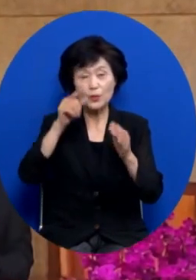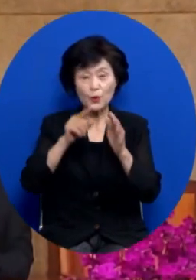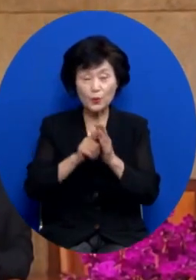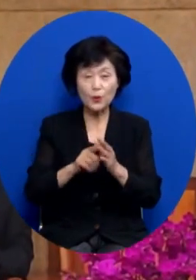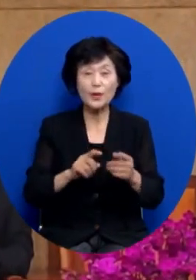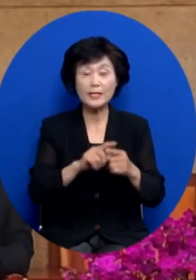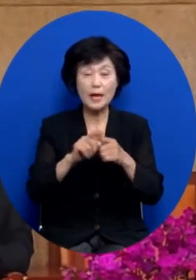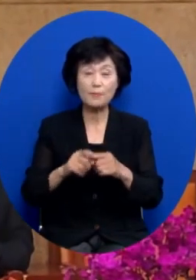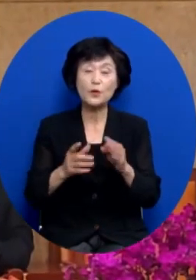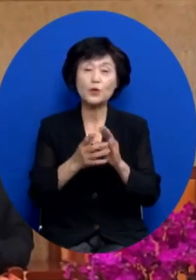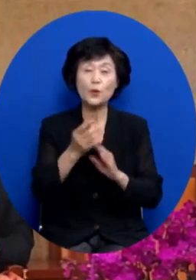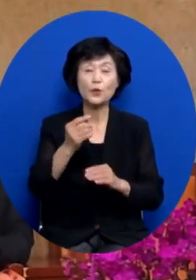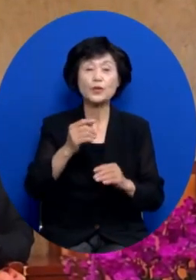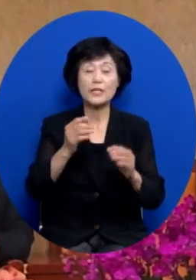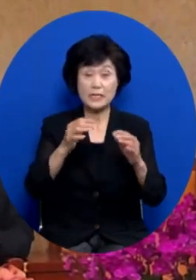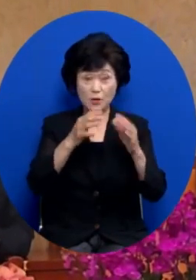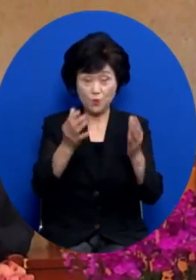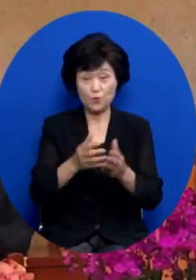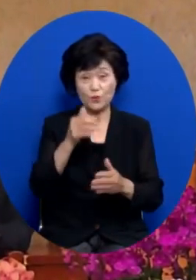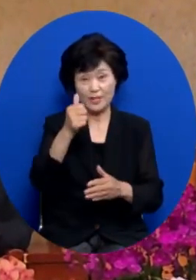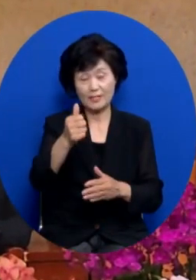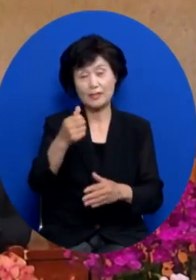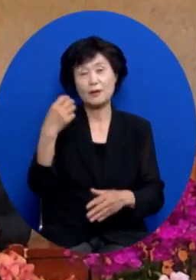국제화회통일국 국장 등을 역임한 바 있습니다